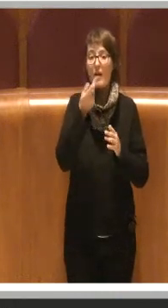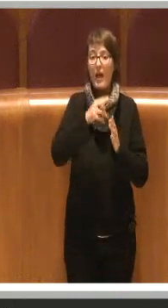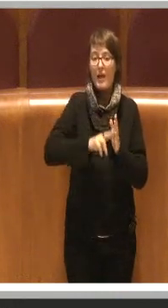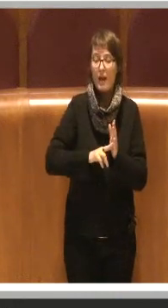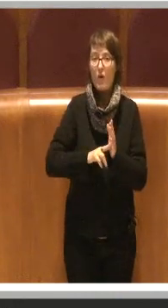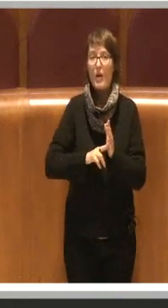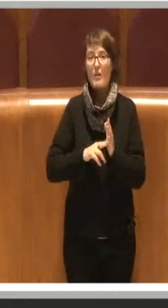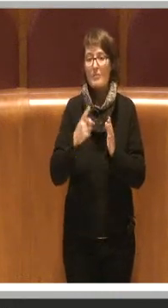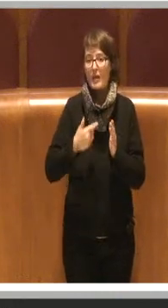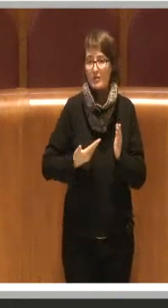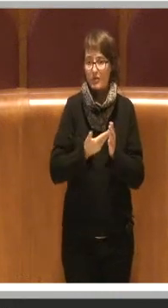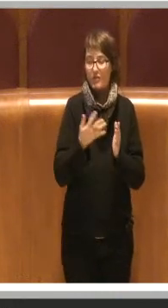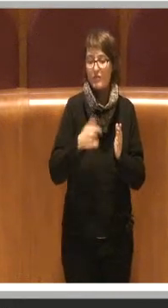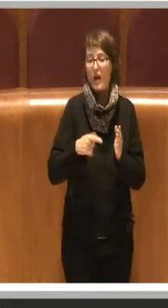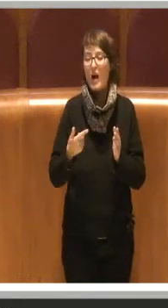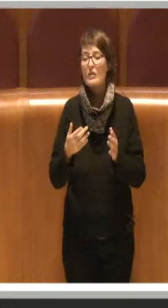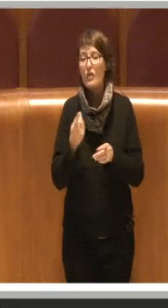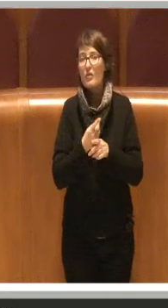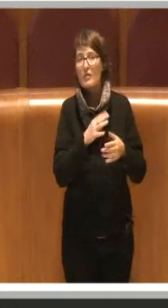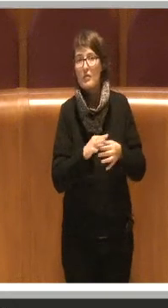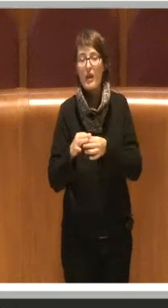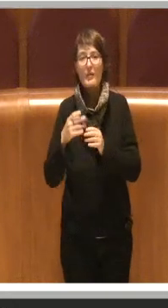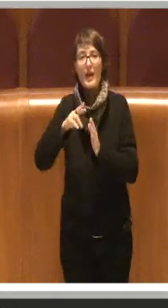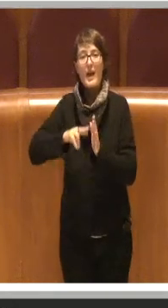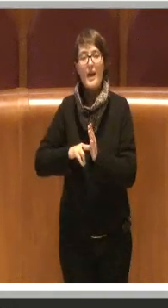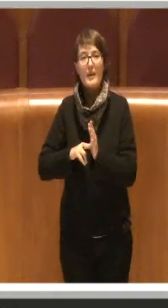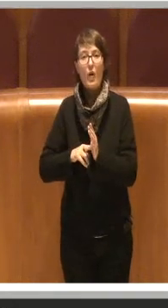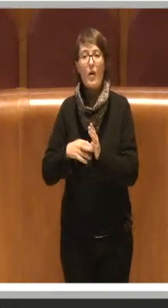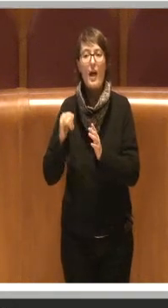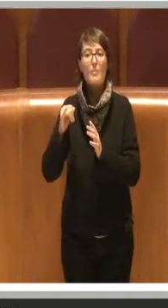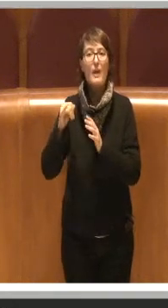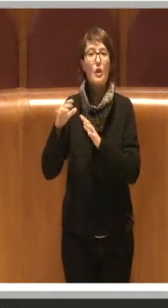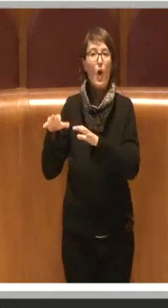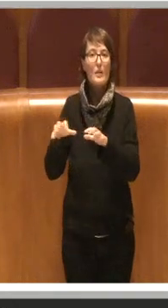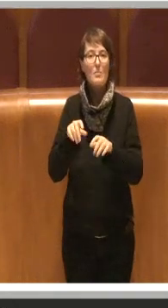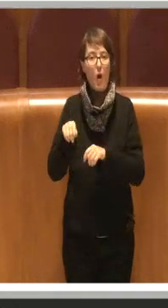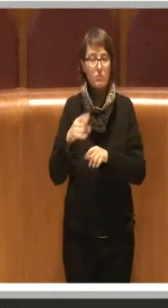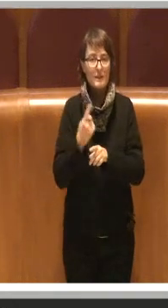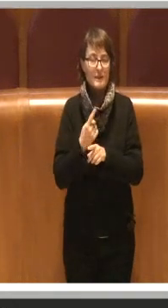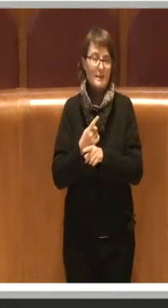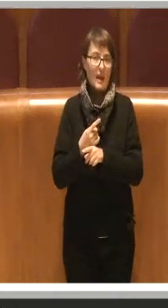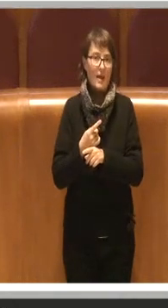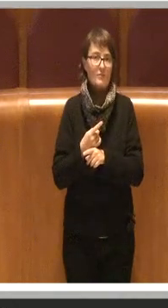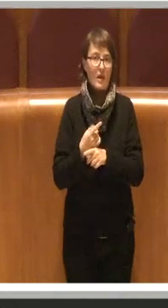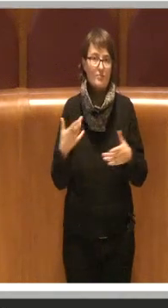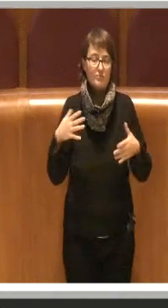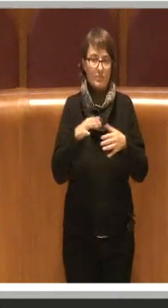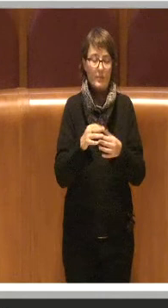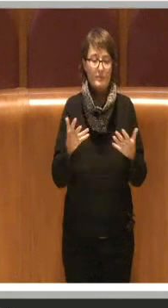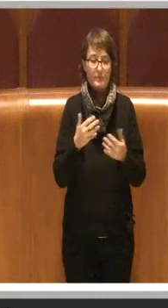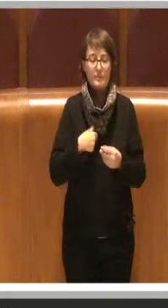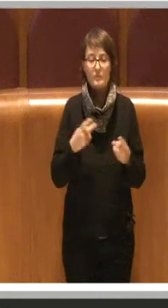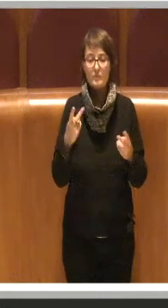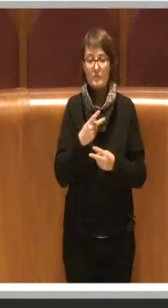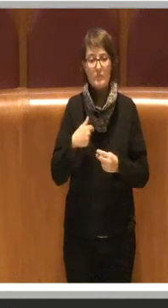immobili. Sottolineo io che tutti quelli che sono i regolamenti oggi esistenti non verranno in qualche modo intaccati, i beni degli immobili